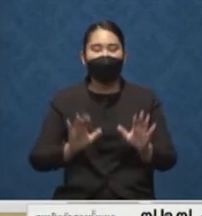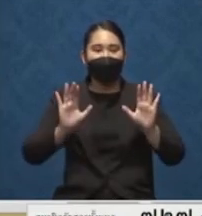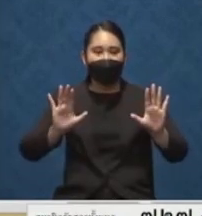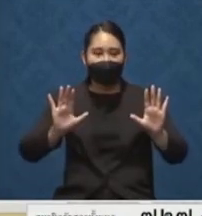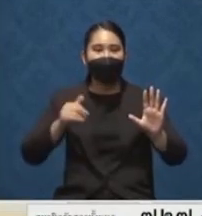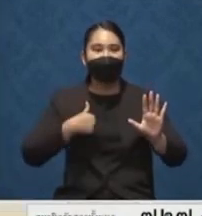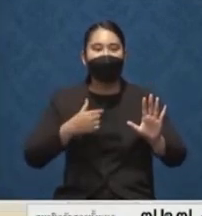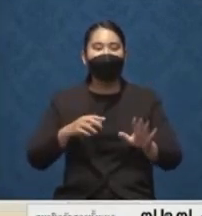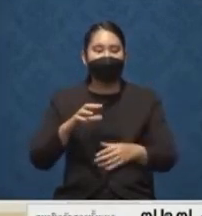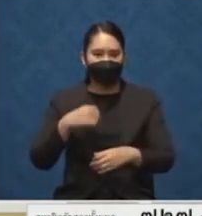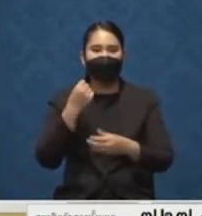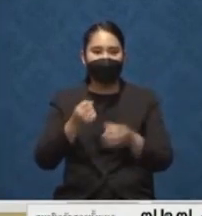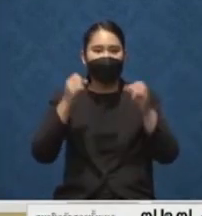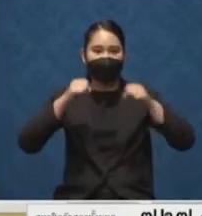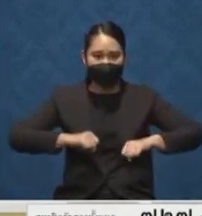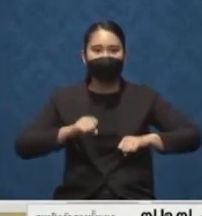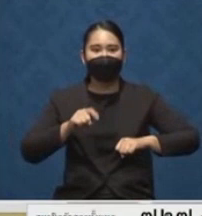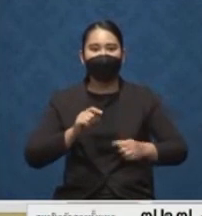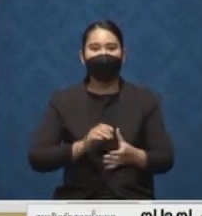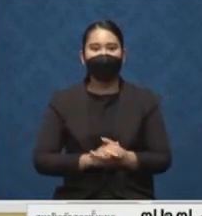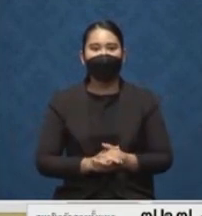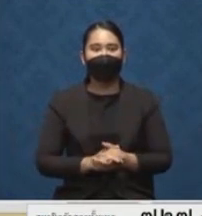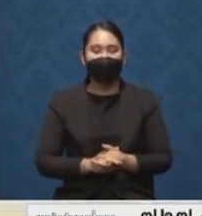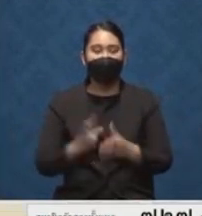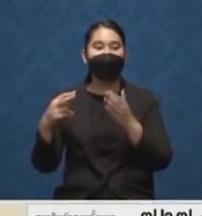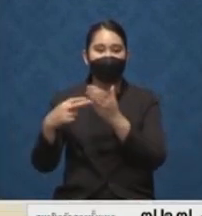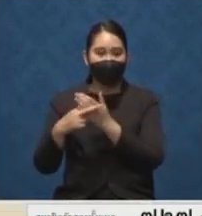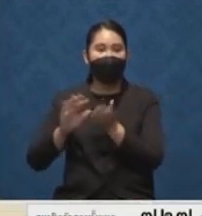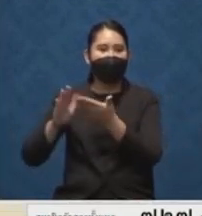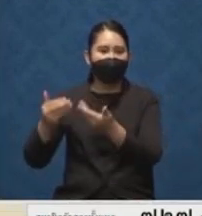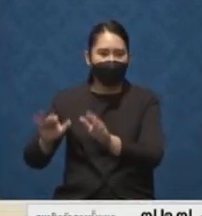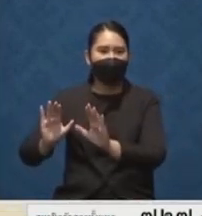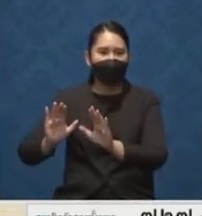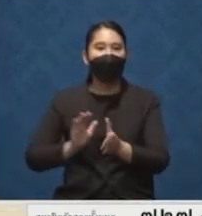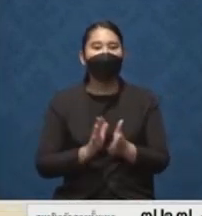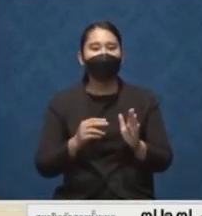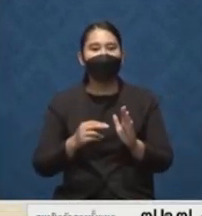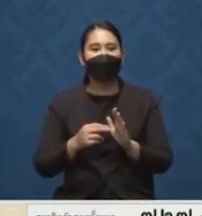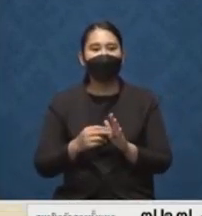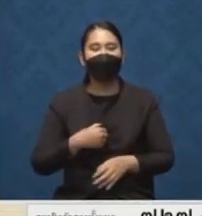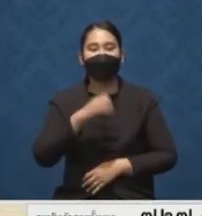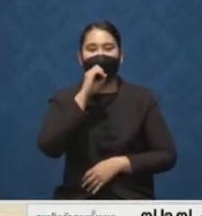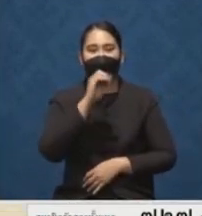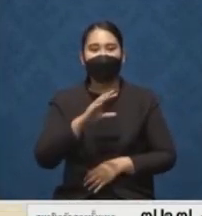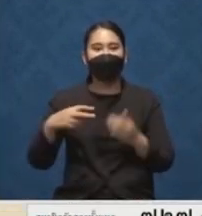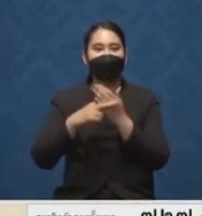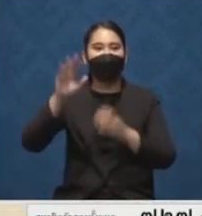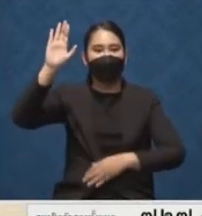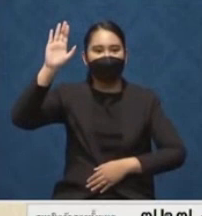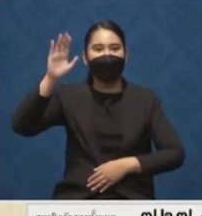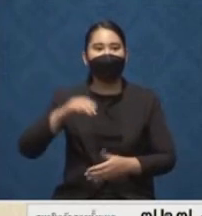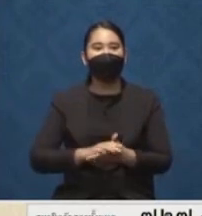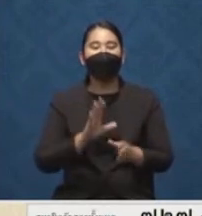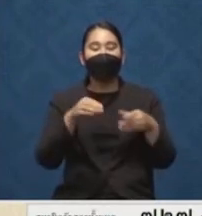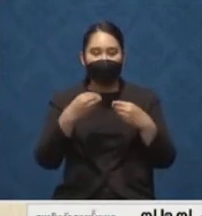อภิปราย ท่านช่วยเด็ดขาดด้วยครับท่านประธาน ครับอภิปรายทักท้วงผมแล้วผมก็ อยากจะเรียนว่าผมไม่ได้ ประท้วงครับ ขอ